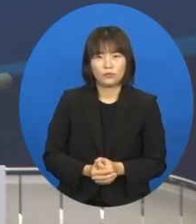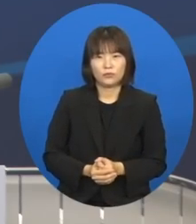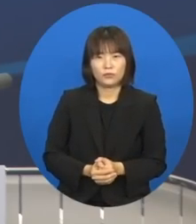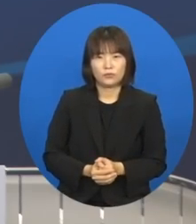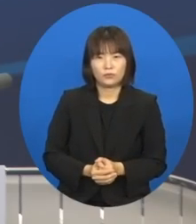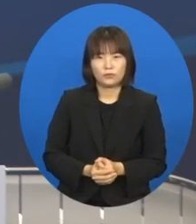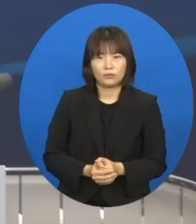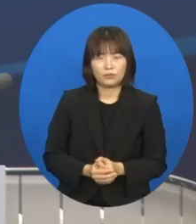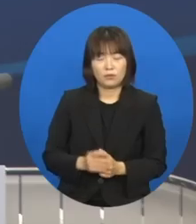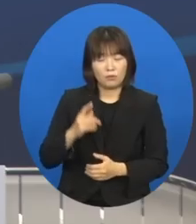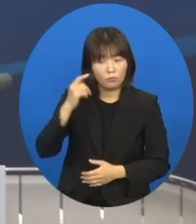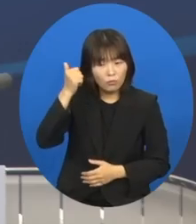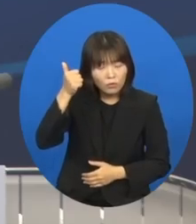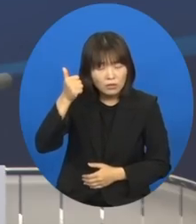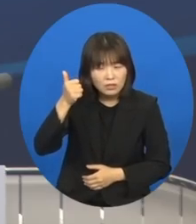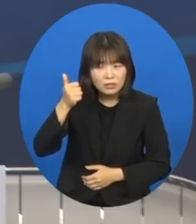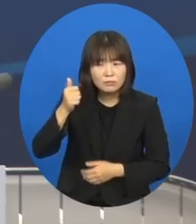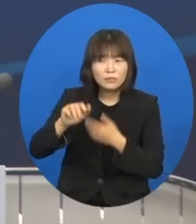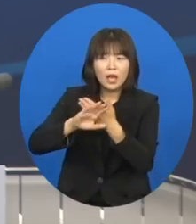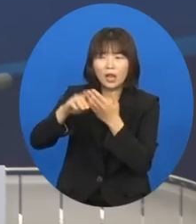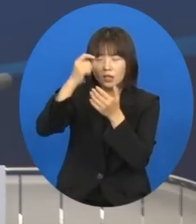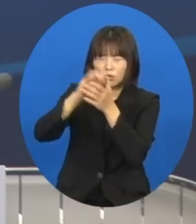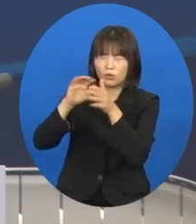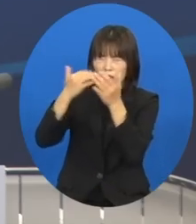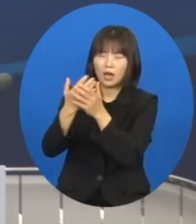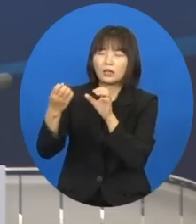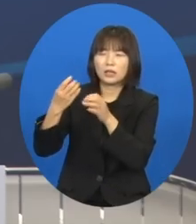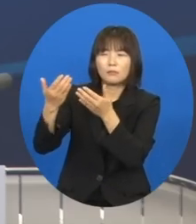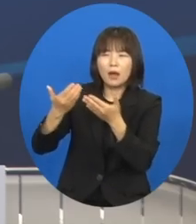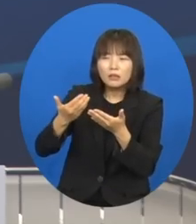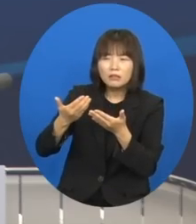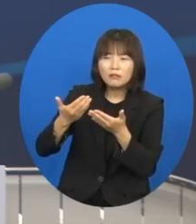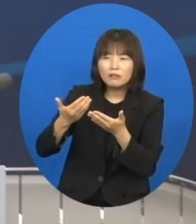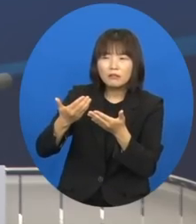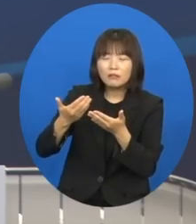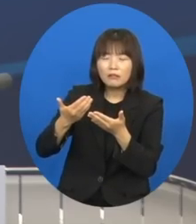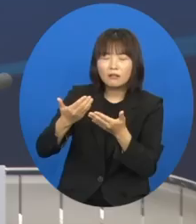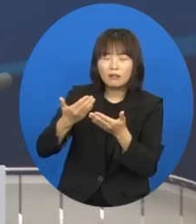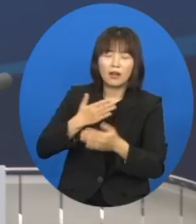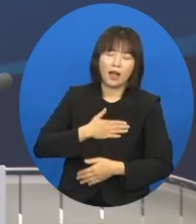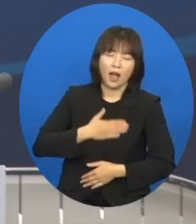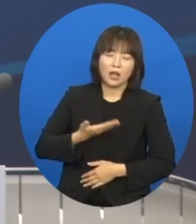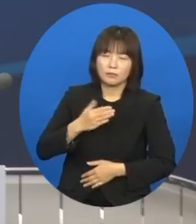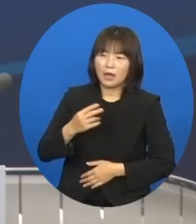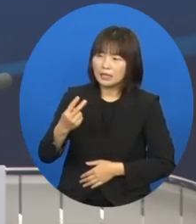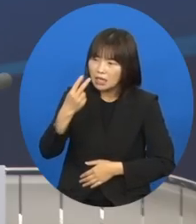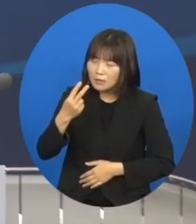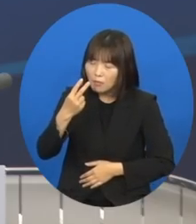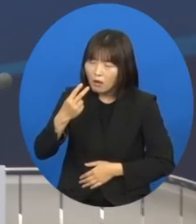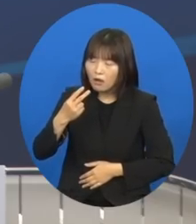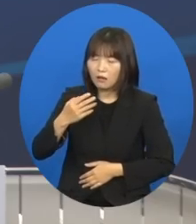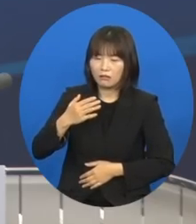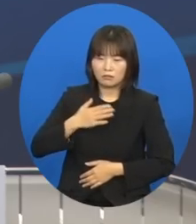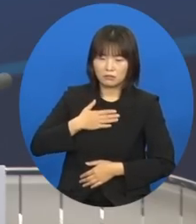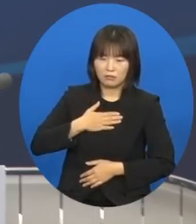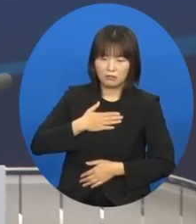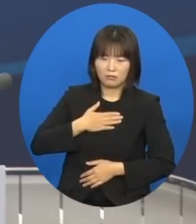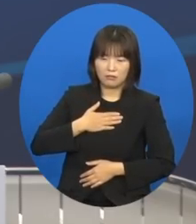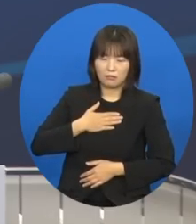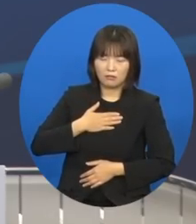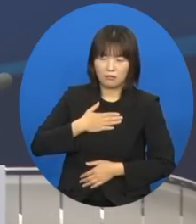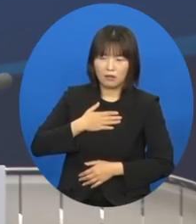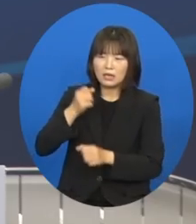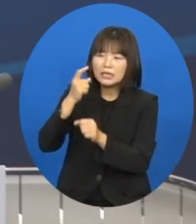목사님, 다른 기도는 다 응답을 받는다 해도 그 생명만큼은 전 이제 자신이 없어요. 두 번이나 유산을 하면서 제가